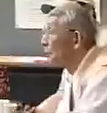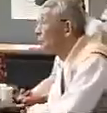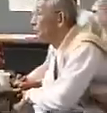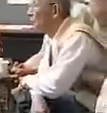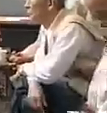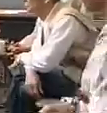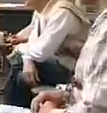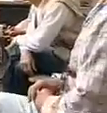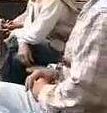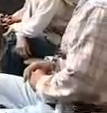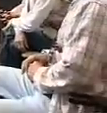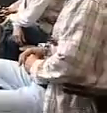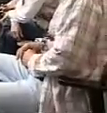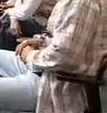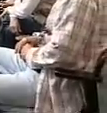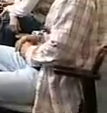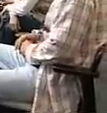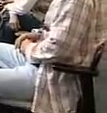た。